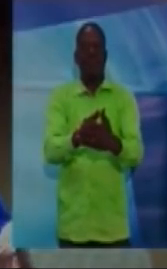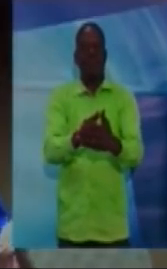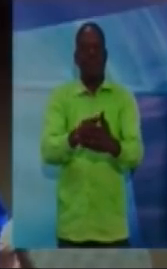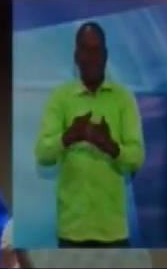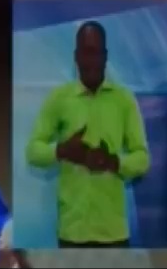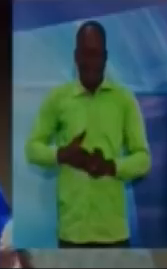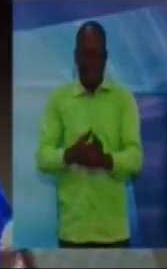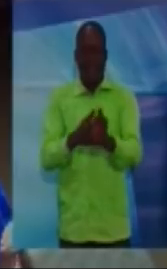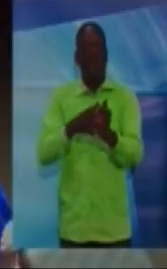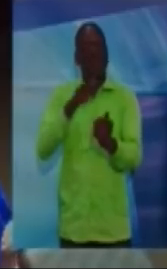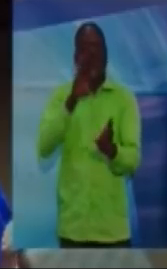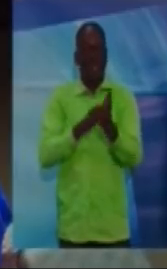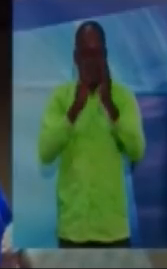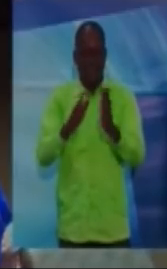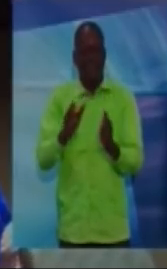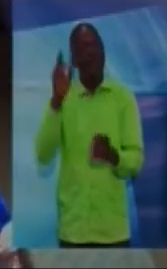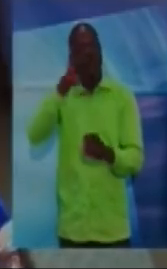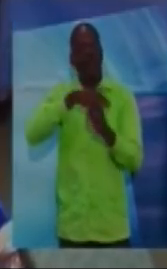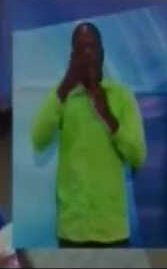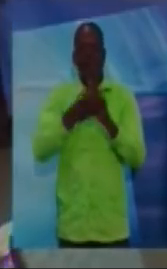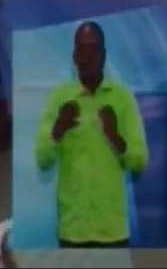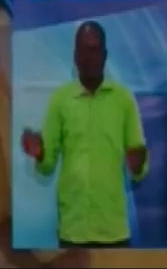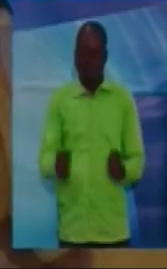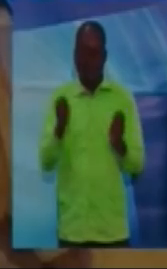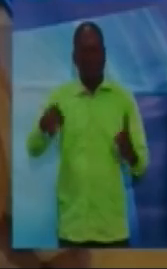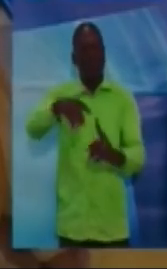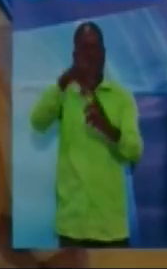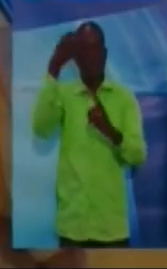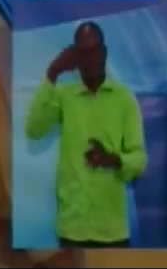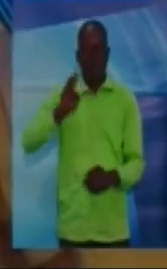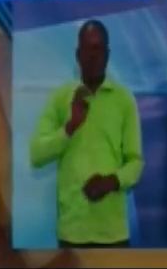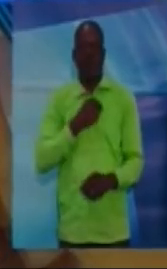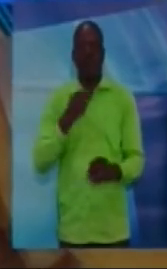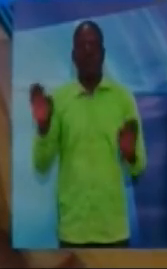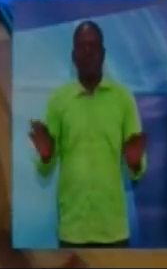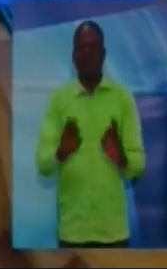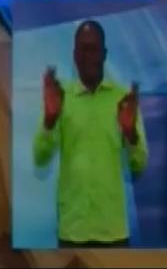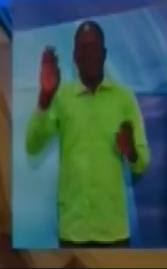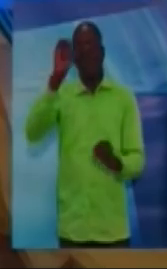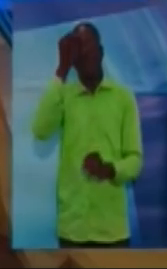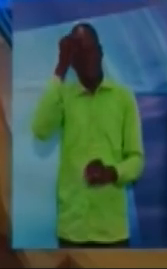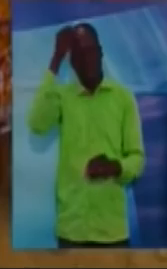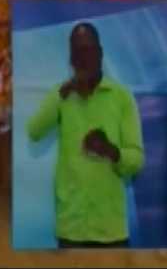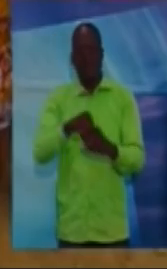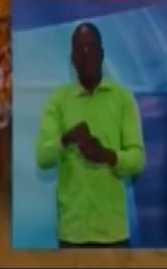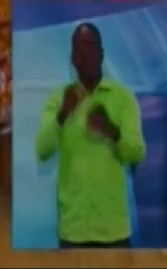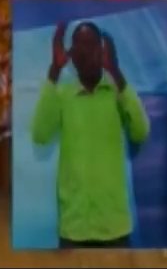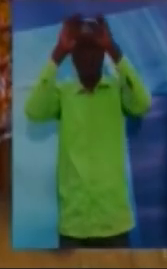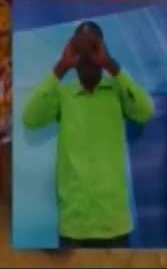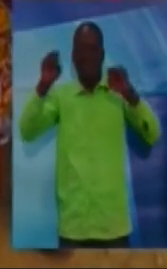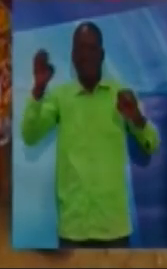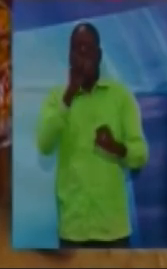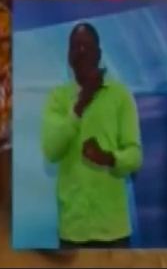accompagner ces étudiants-là jusqu'au bout, c'est vraiment un événement exceptionnel pour nous. La cérémonie de Waiguia est placée sous le patronage du président du